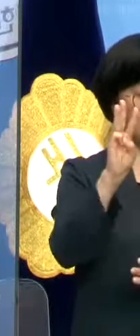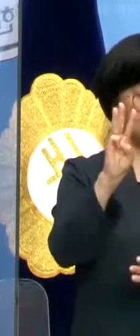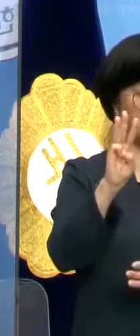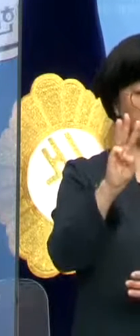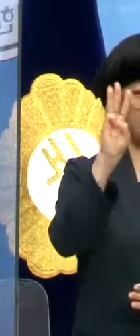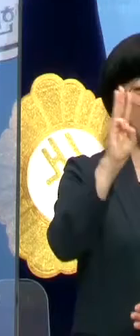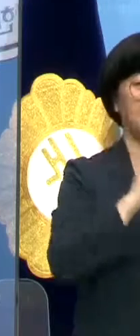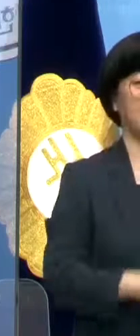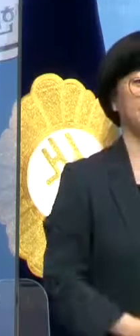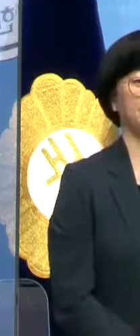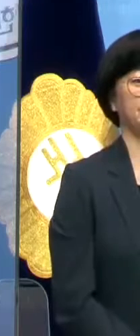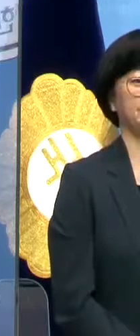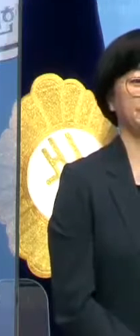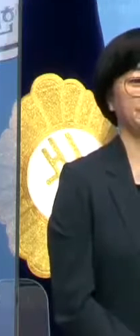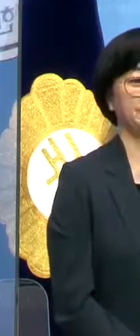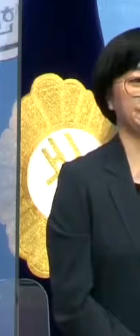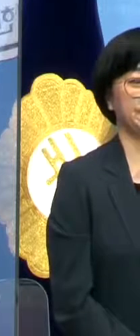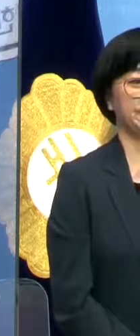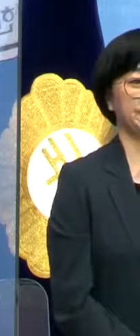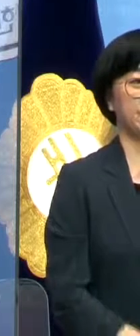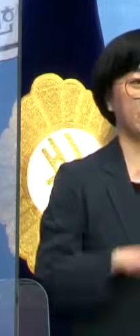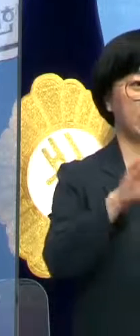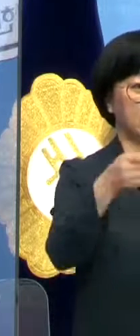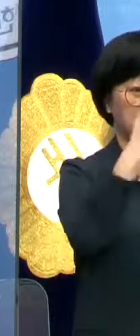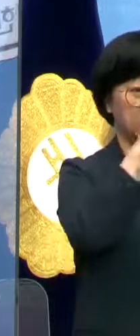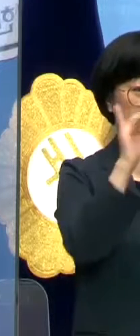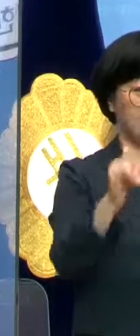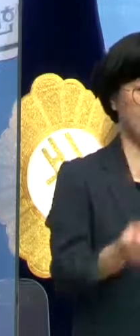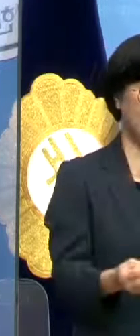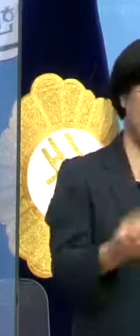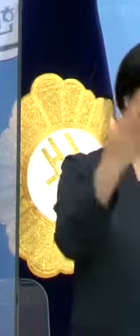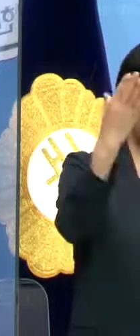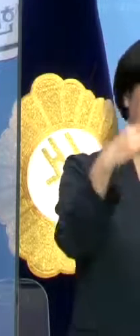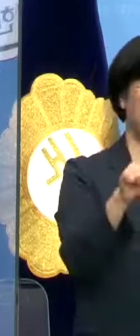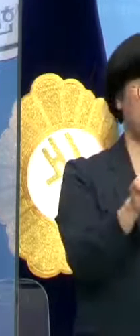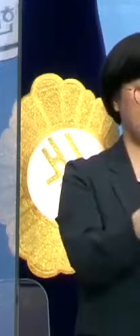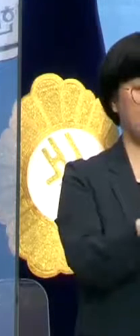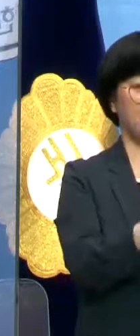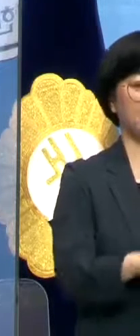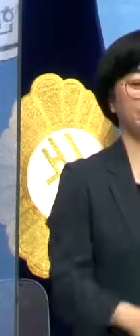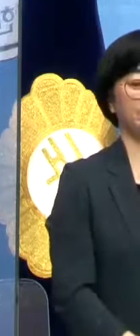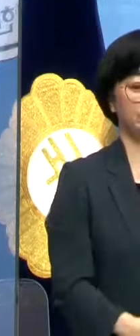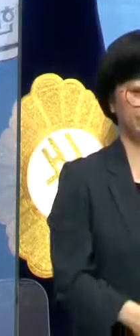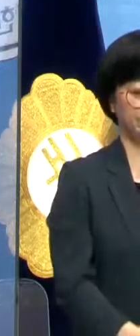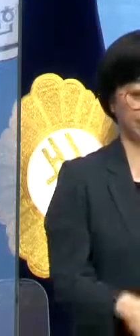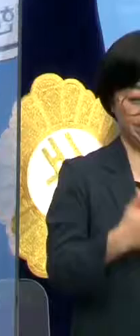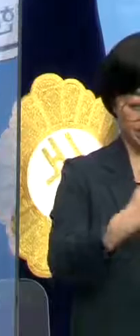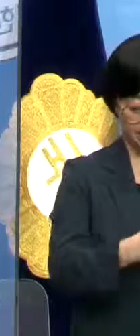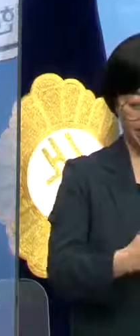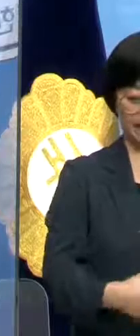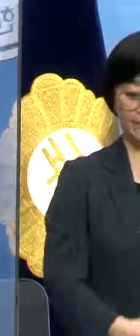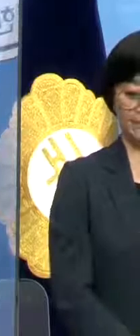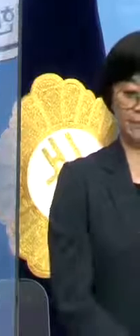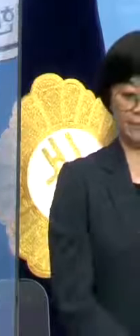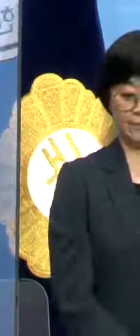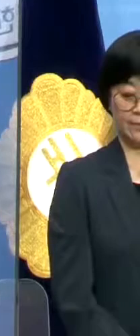격려를 보냅니다 태국 청년들이 승리할 것임을 믿어 의심치 않습니다 감사합니다